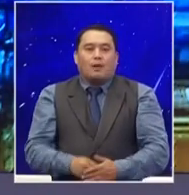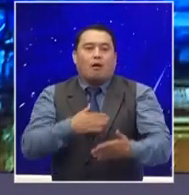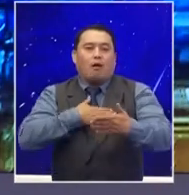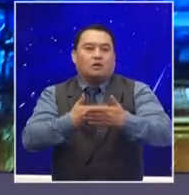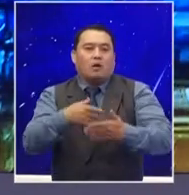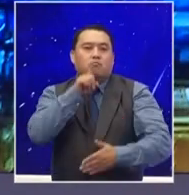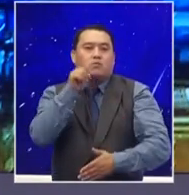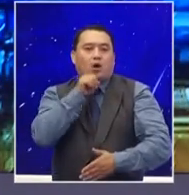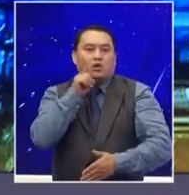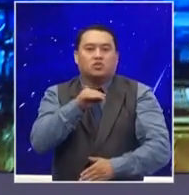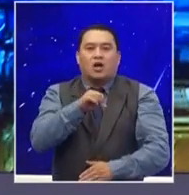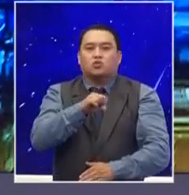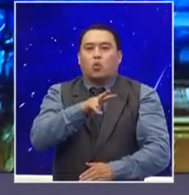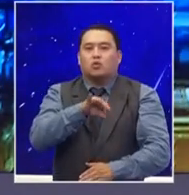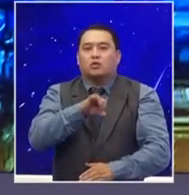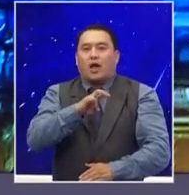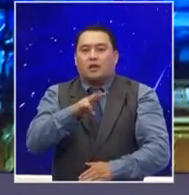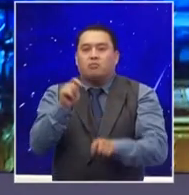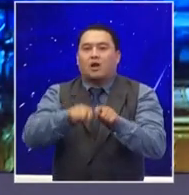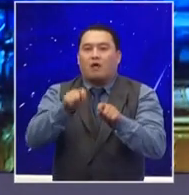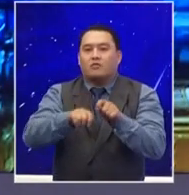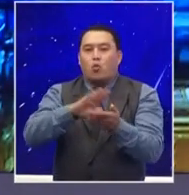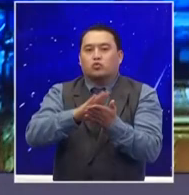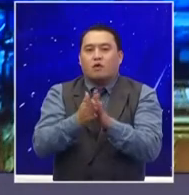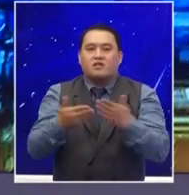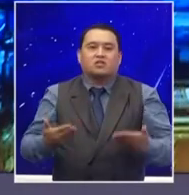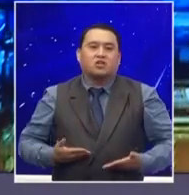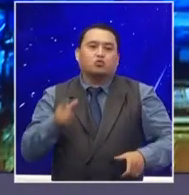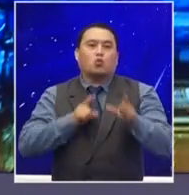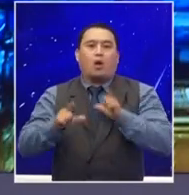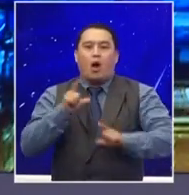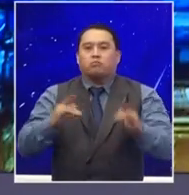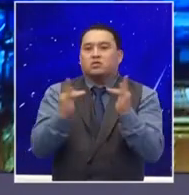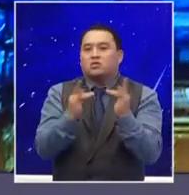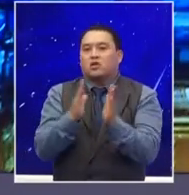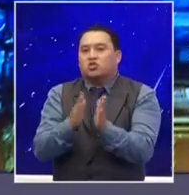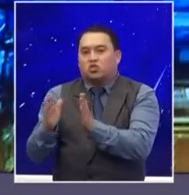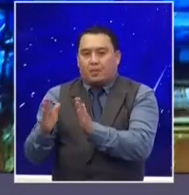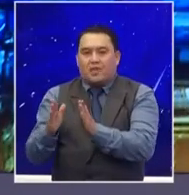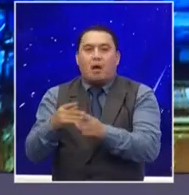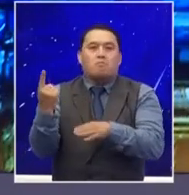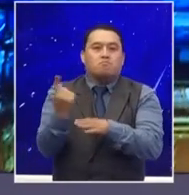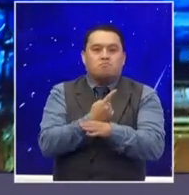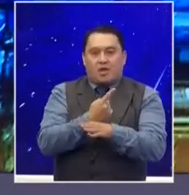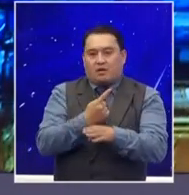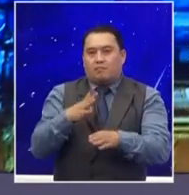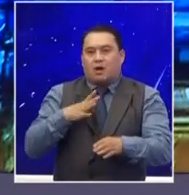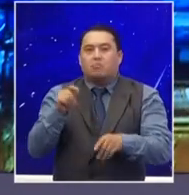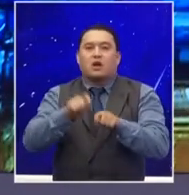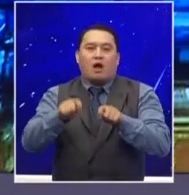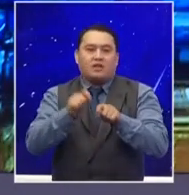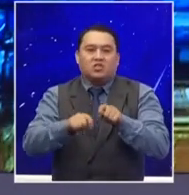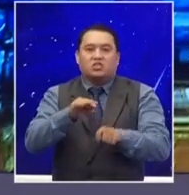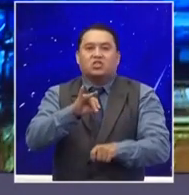Активисты молодежного крыла «Жас Отан» проверяют условия проживания в студенческих общежитиях. Первым в поле зрения